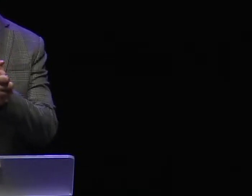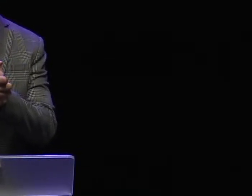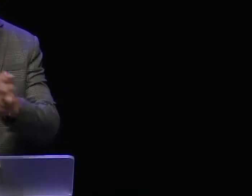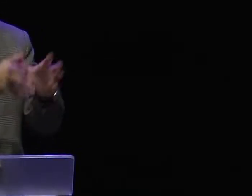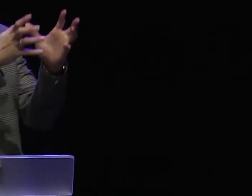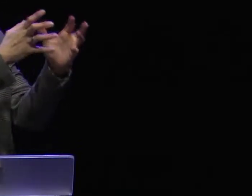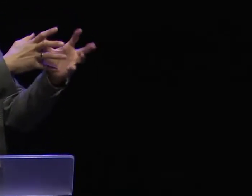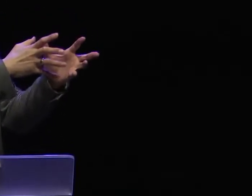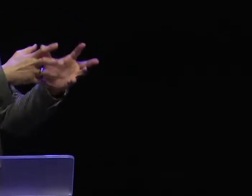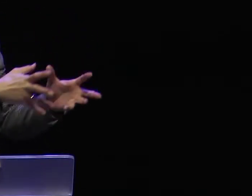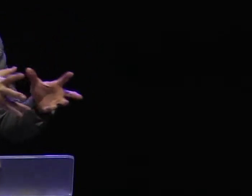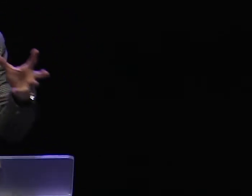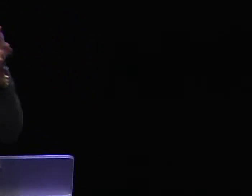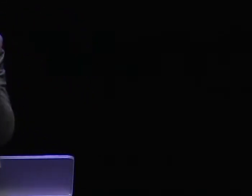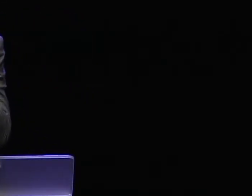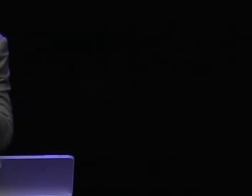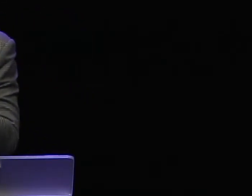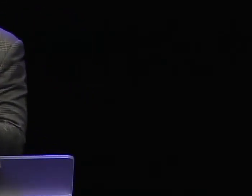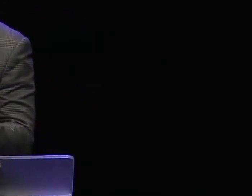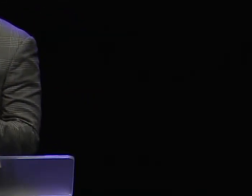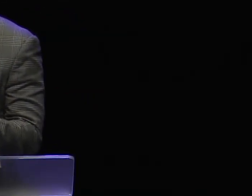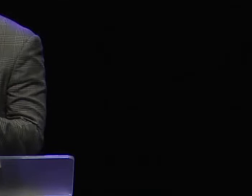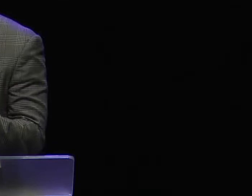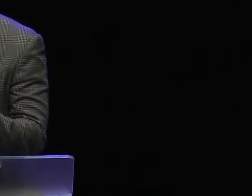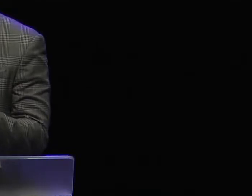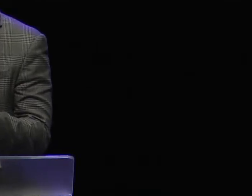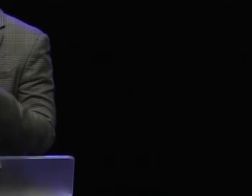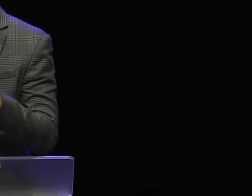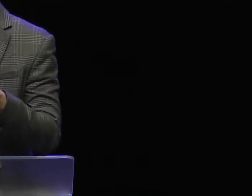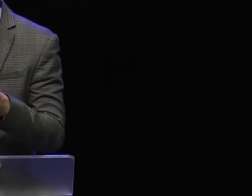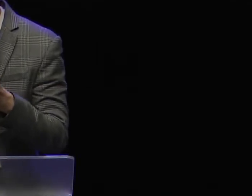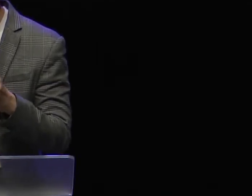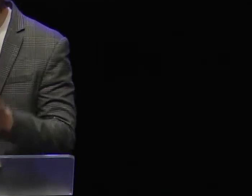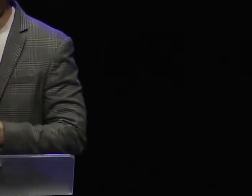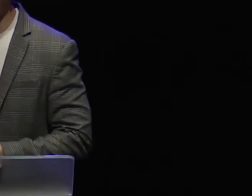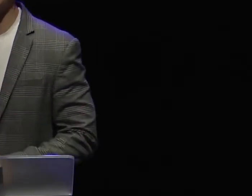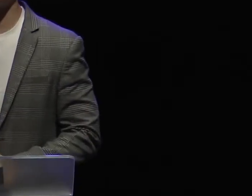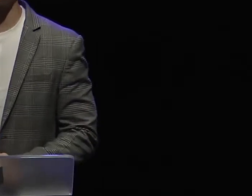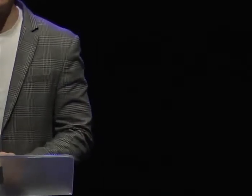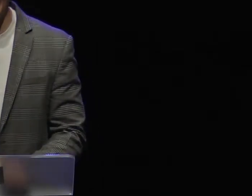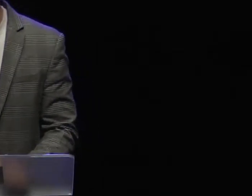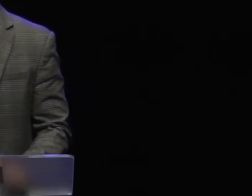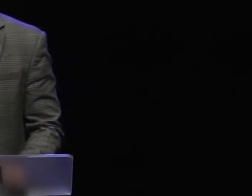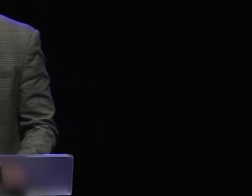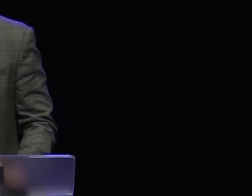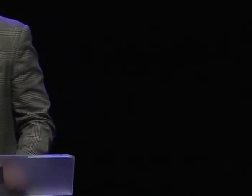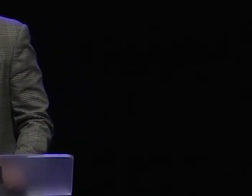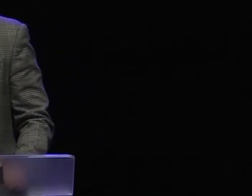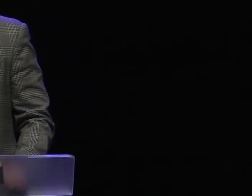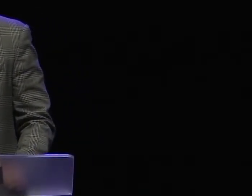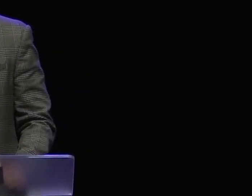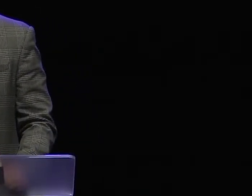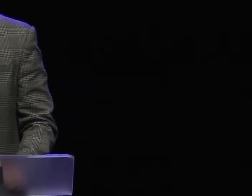cari bukanlah lokasi tapi destiny kita. Yang sekarang harus kita temukan adalah tujuan mengapa